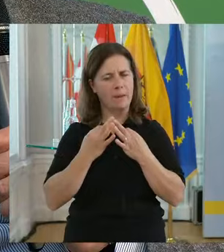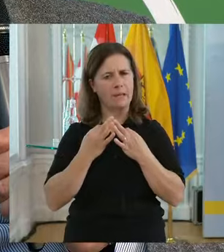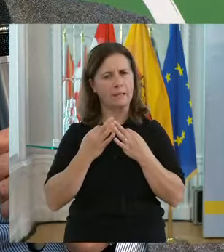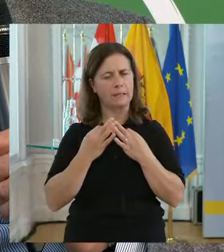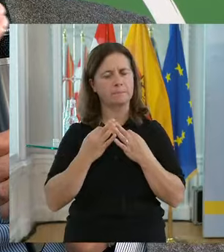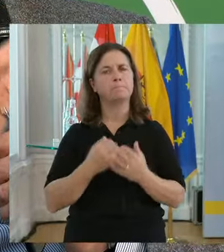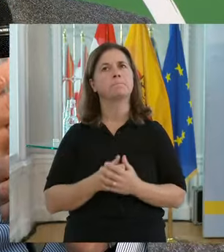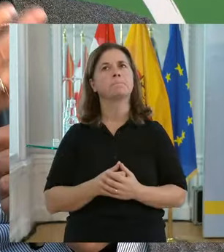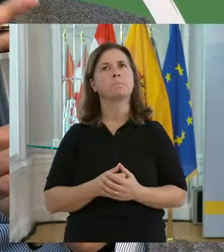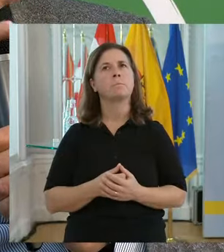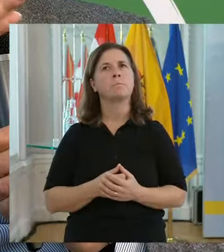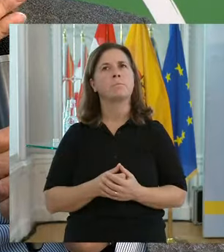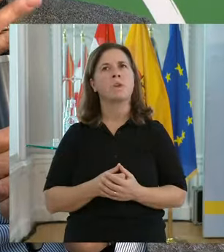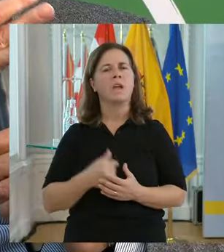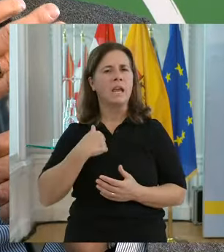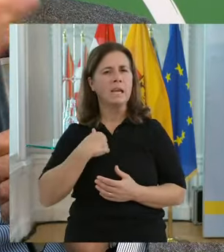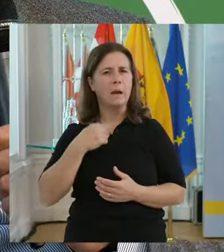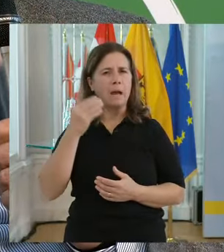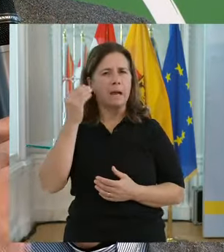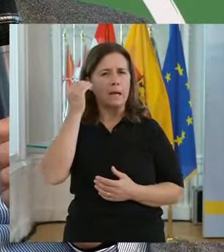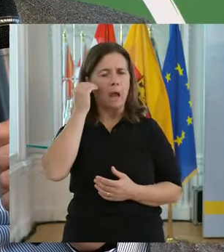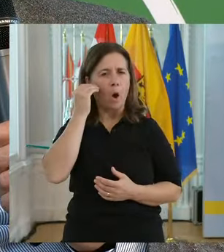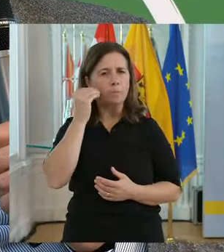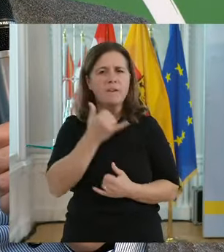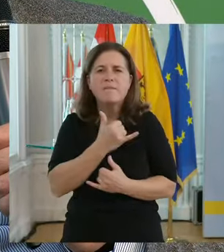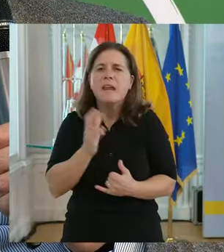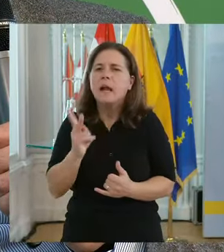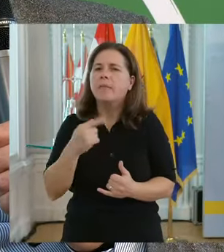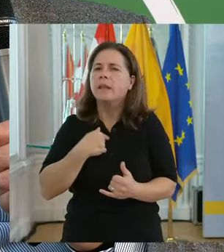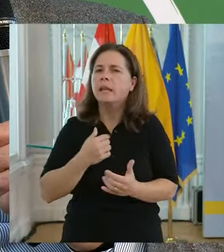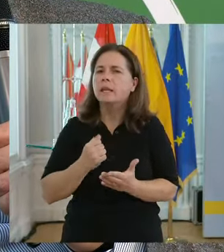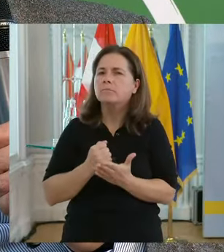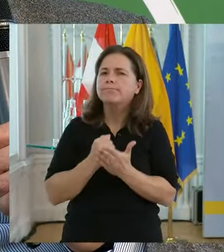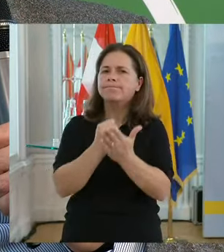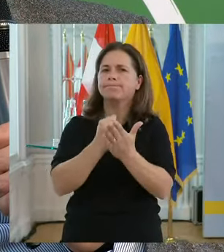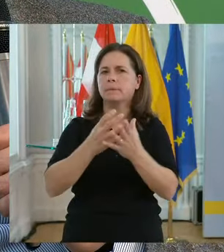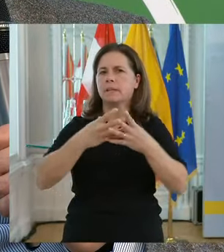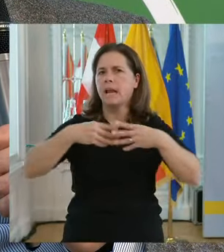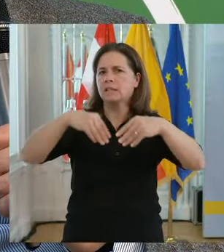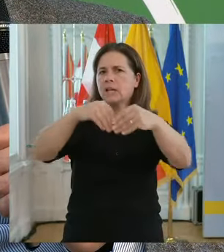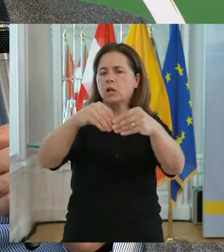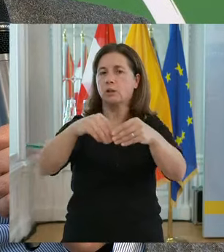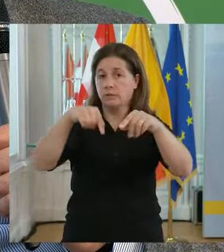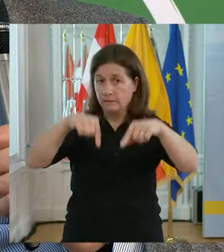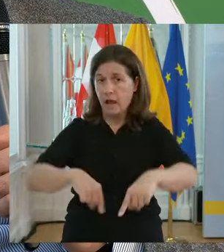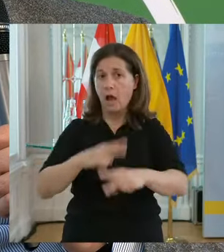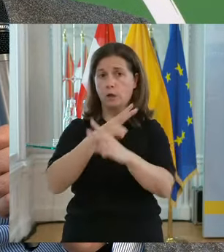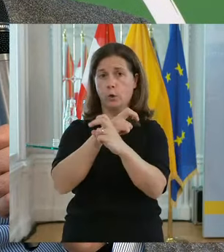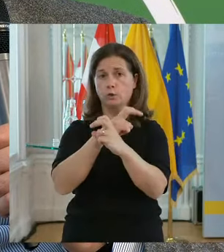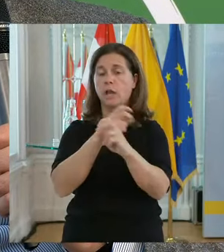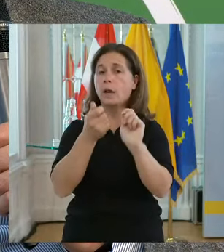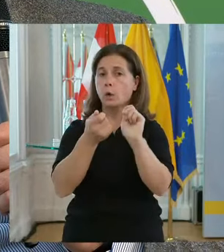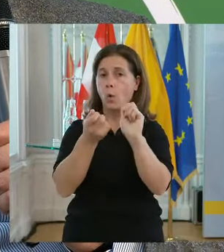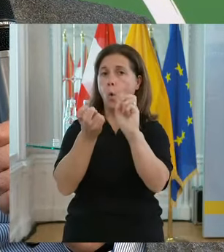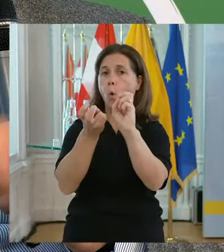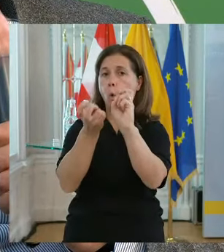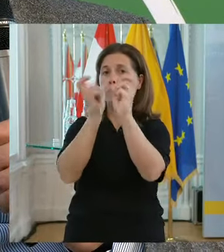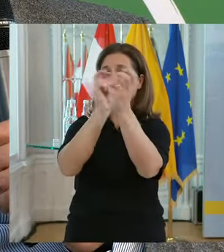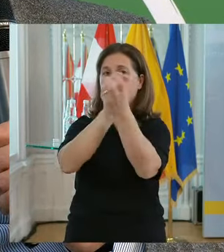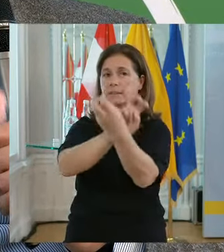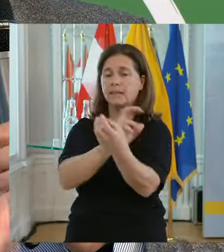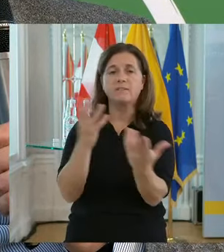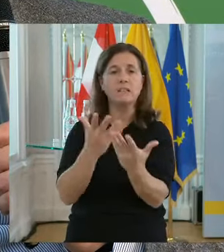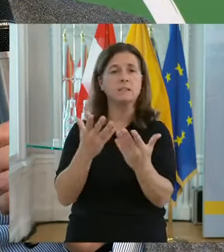was wir geglaubt haben, wo wir einen Beitrag leisten dürfen, hier in Österreich umzusetzen,